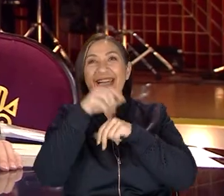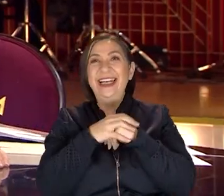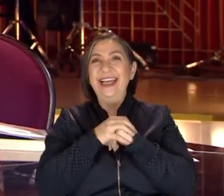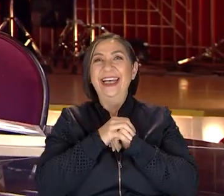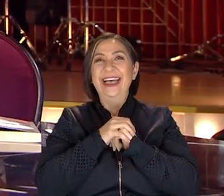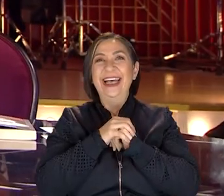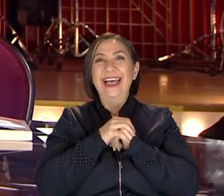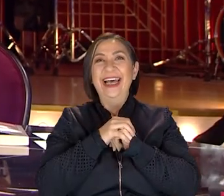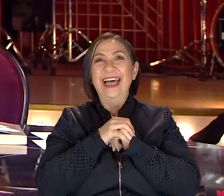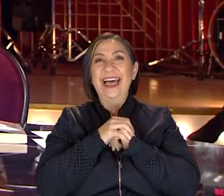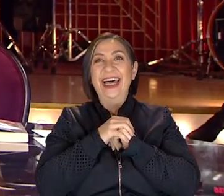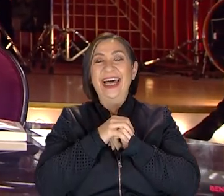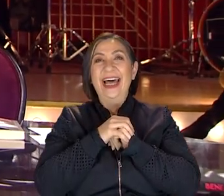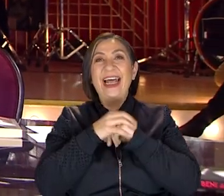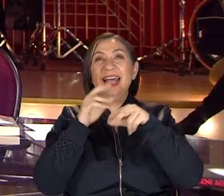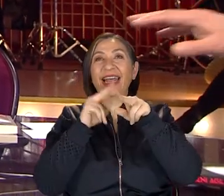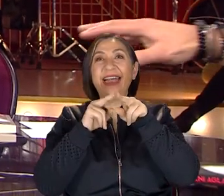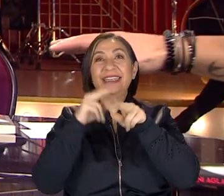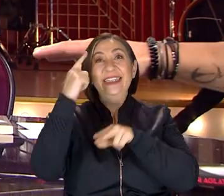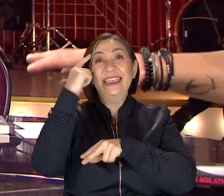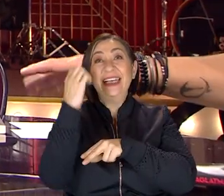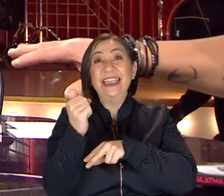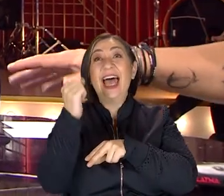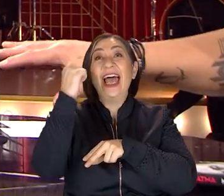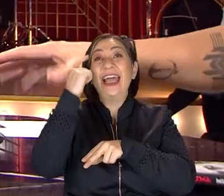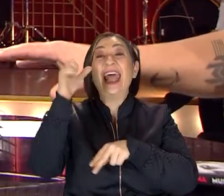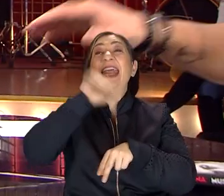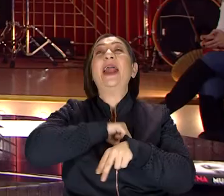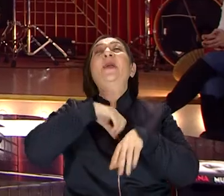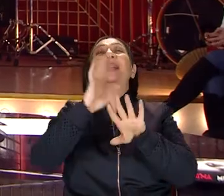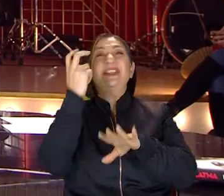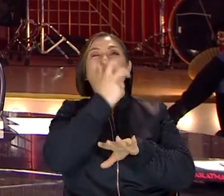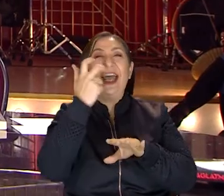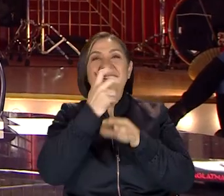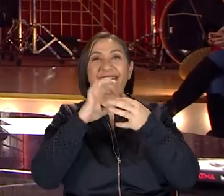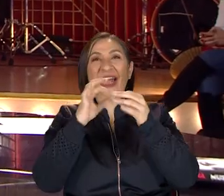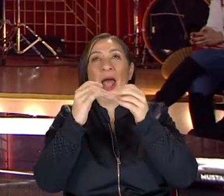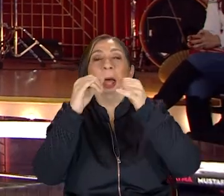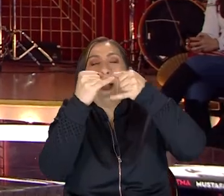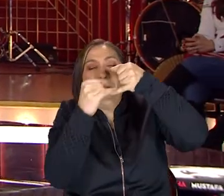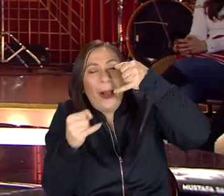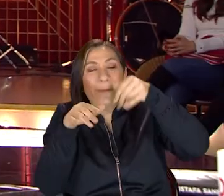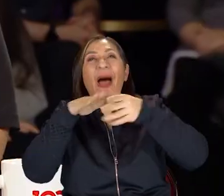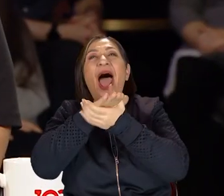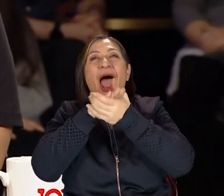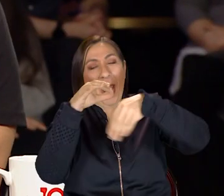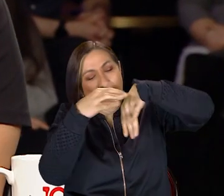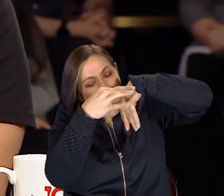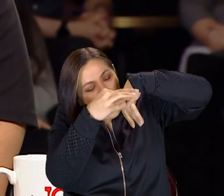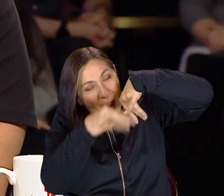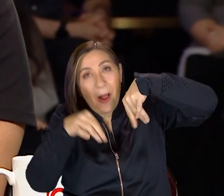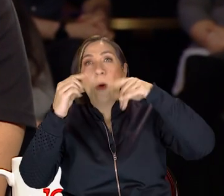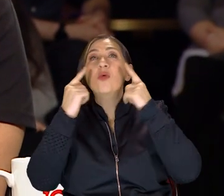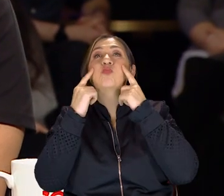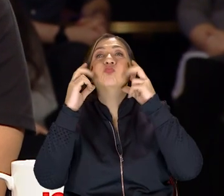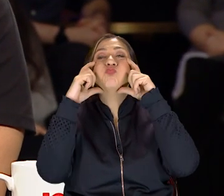Kenan. Kenan neydi? Neydi Kenan? İnadına yine ben. Bu Kenan bak. Bacaklar bu kadar. Fakat yanaklar